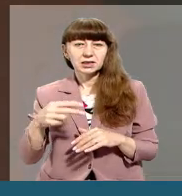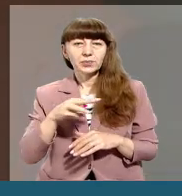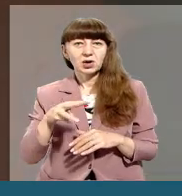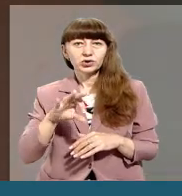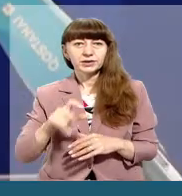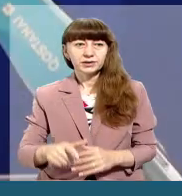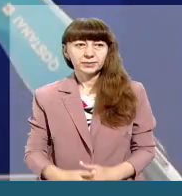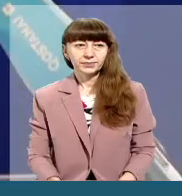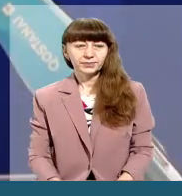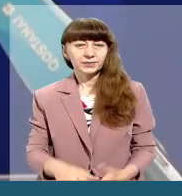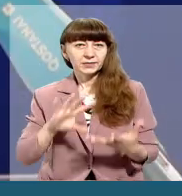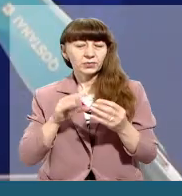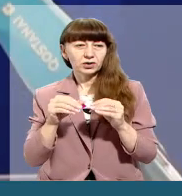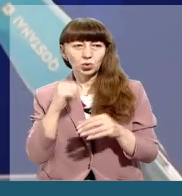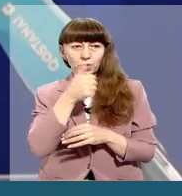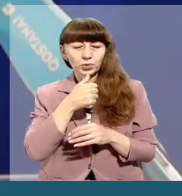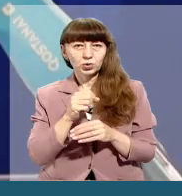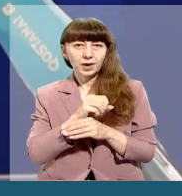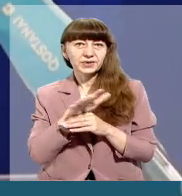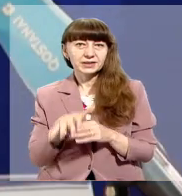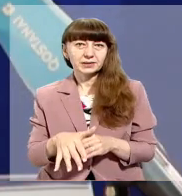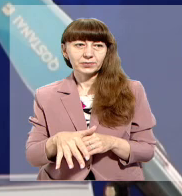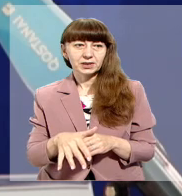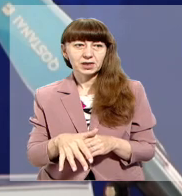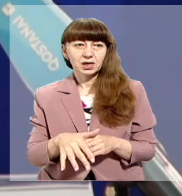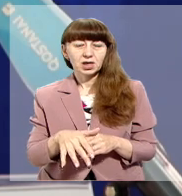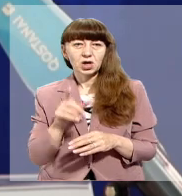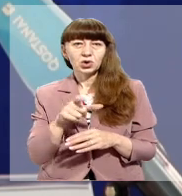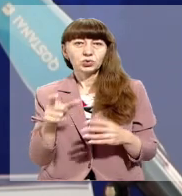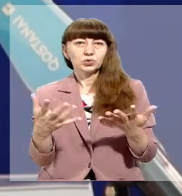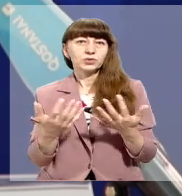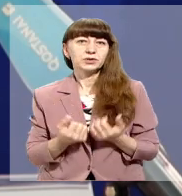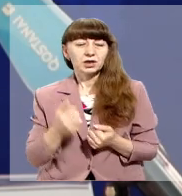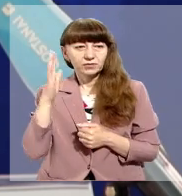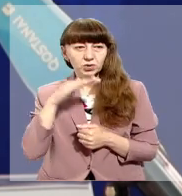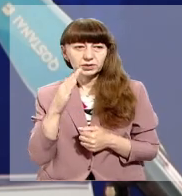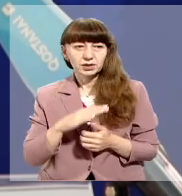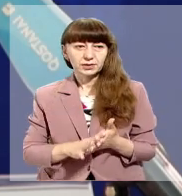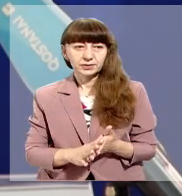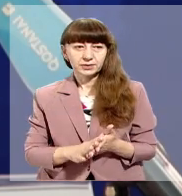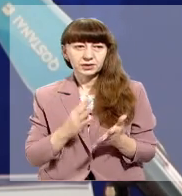тенге. По итогам года обеспечение доступа населения к услугам водоснабжения вырастет до